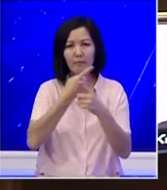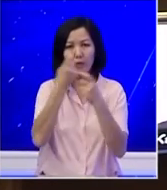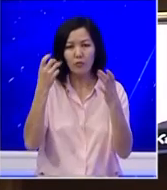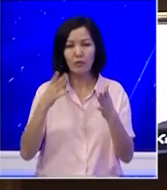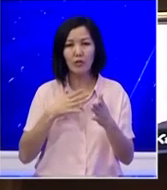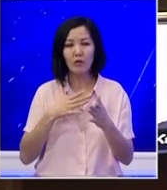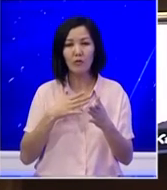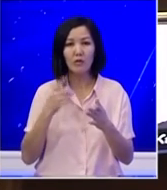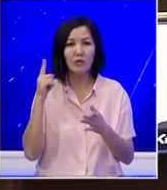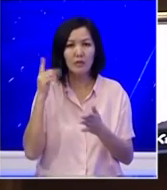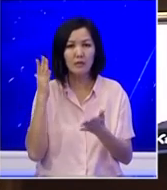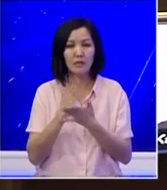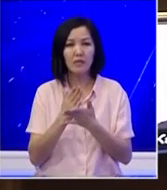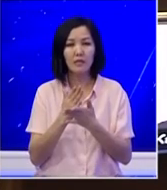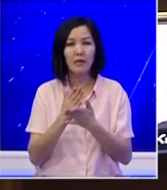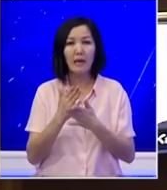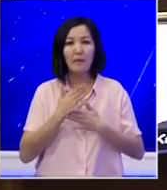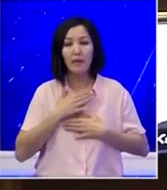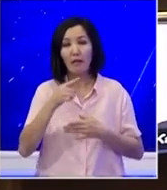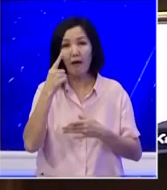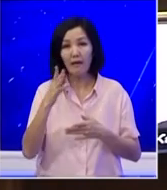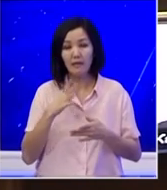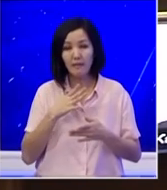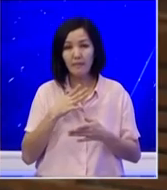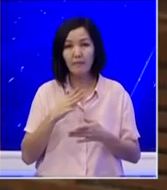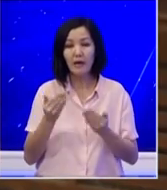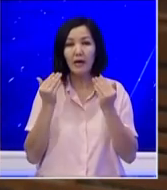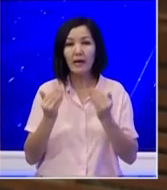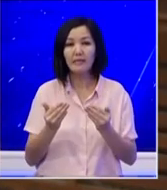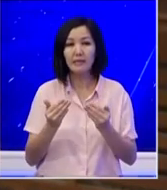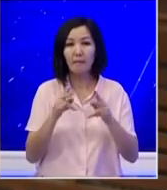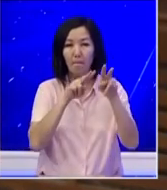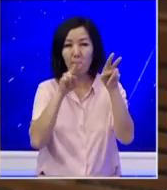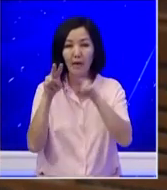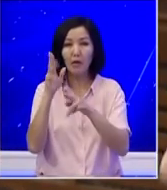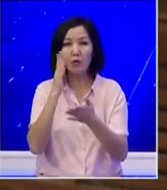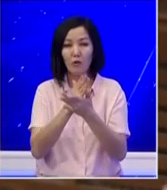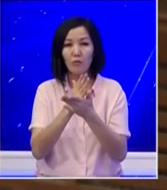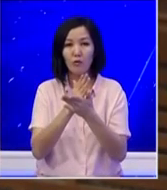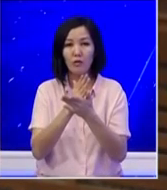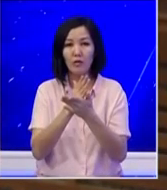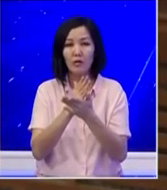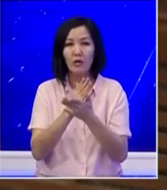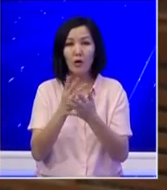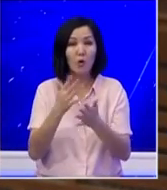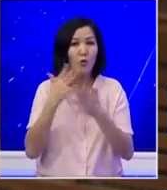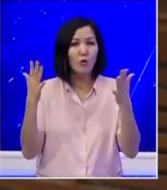всем? Я вам сказал, бәрі қазір бақылауға алды. Таких денег не было.